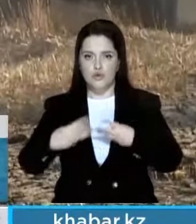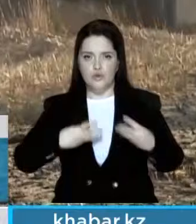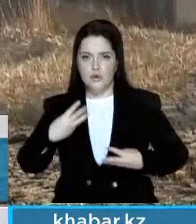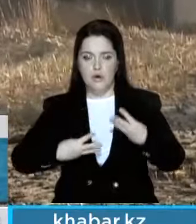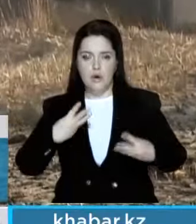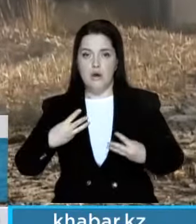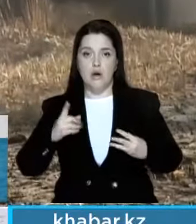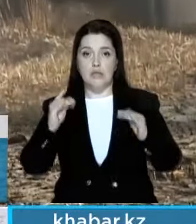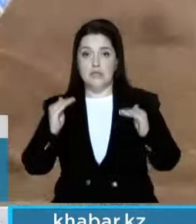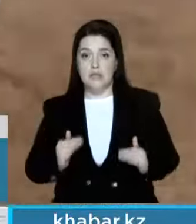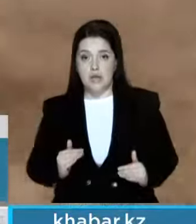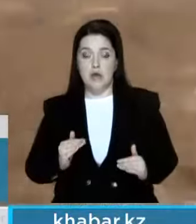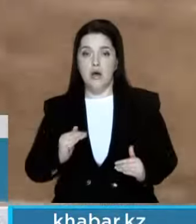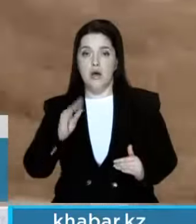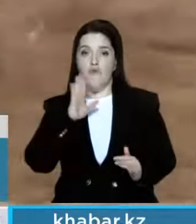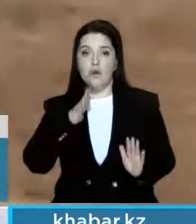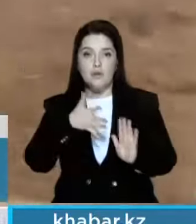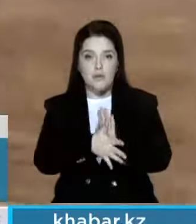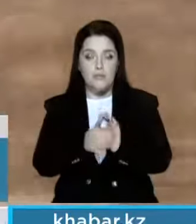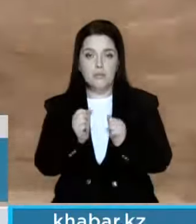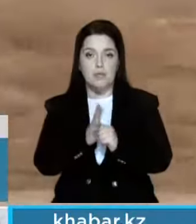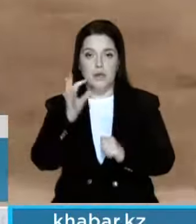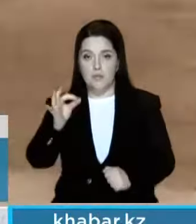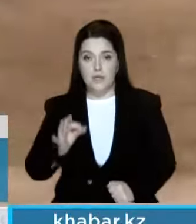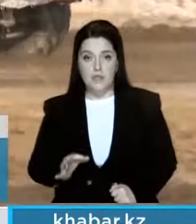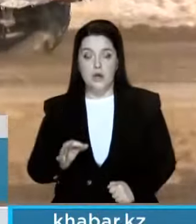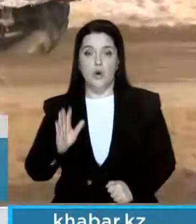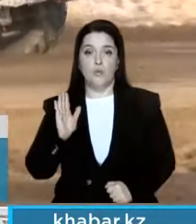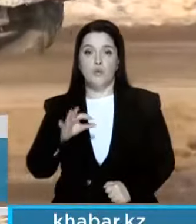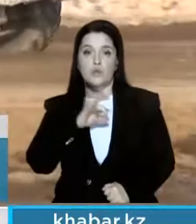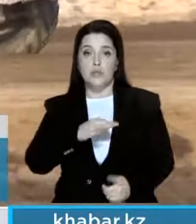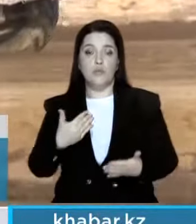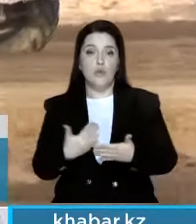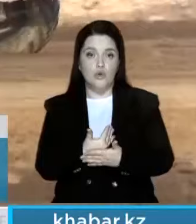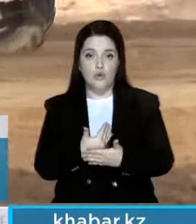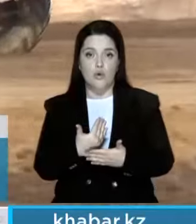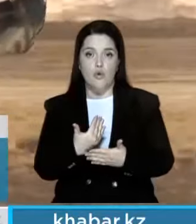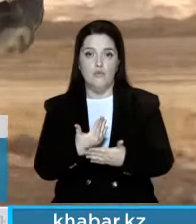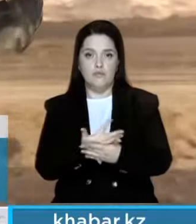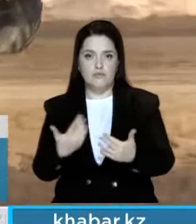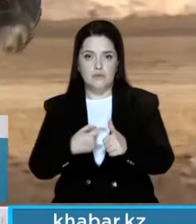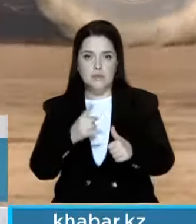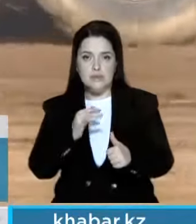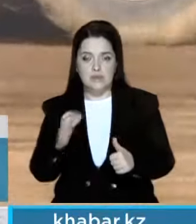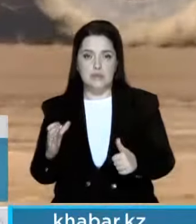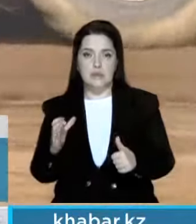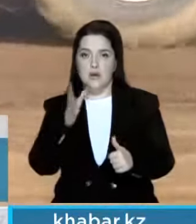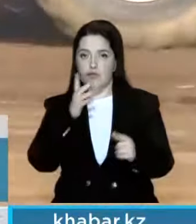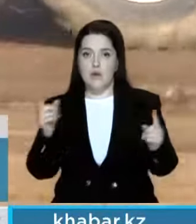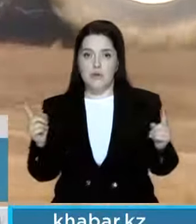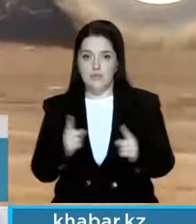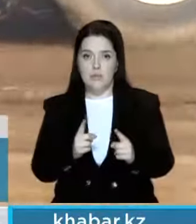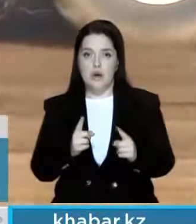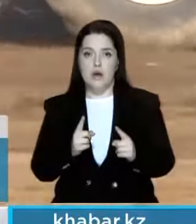шлифовки это снизит потребление воды на 15% Кроме того будут использованы новые сорта риса с коротким